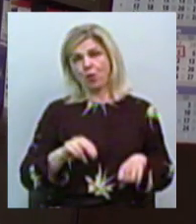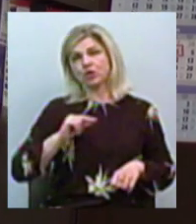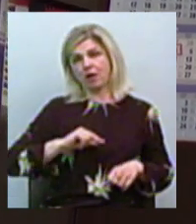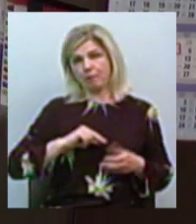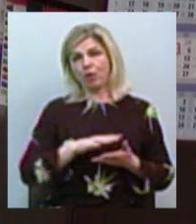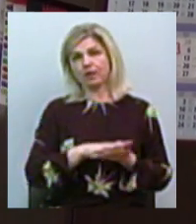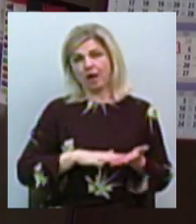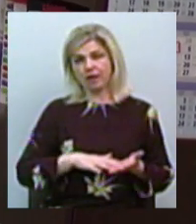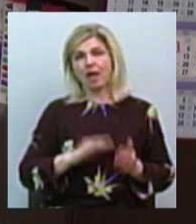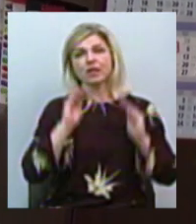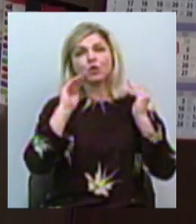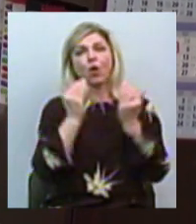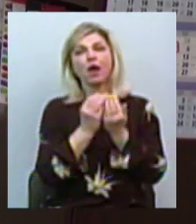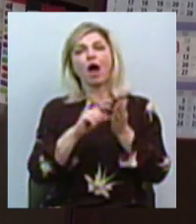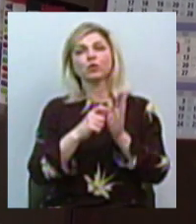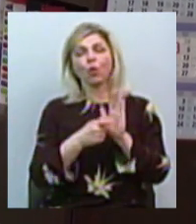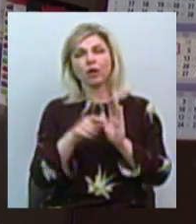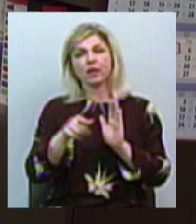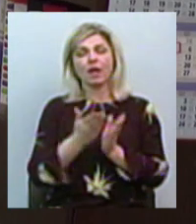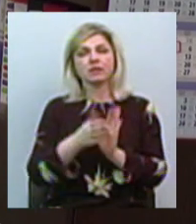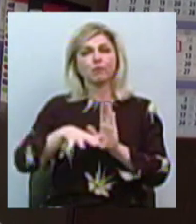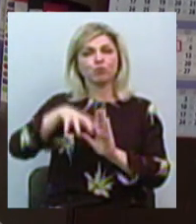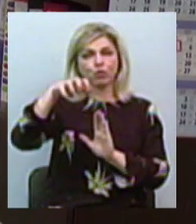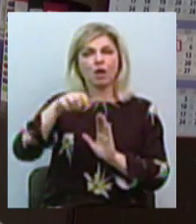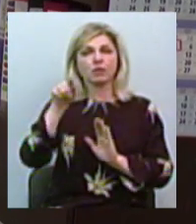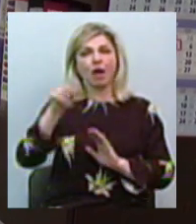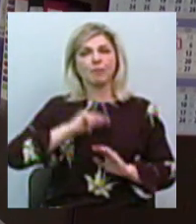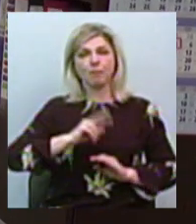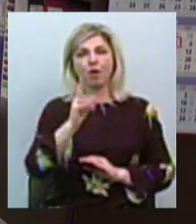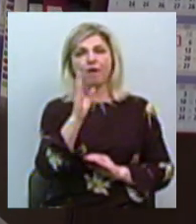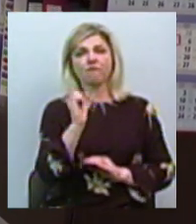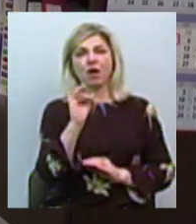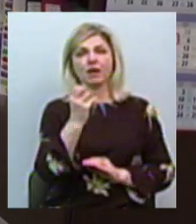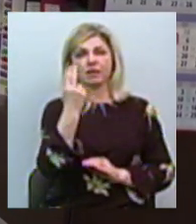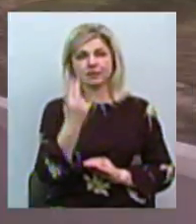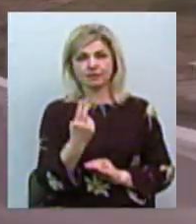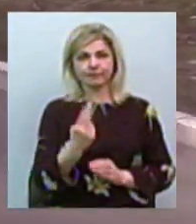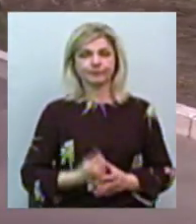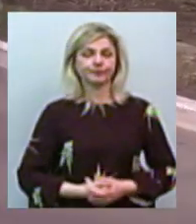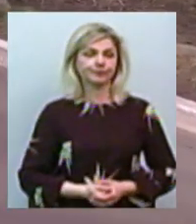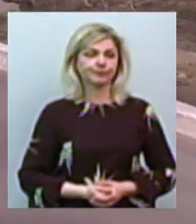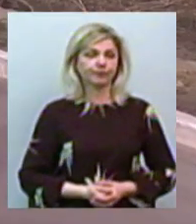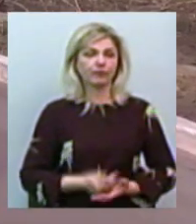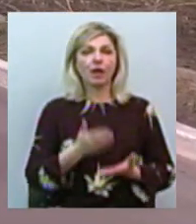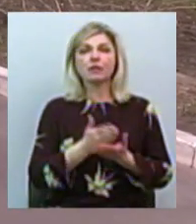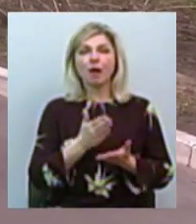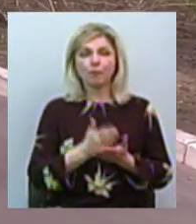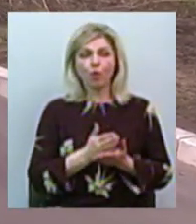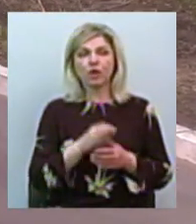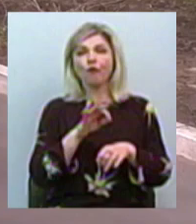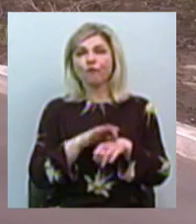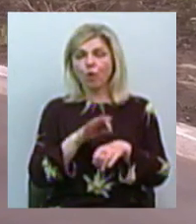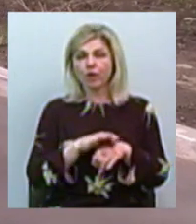далі. Ізолятор у нас обладнаний витяжкою, плюс там працює кварц. Переміщення знезаражується. Перебуватиме потенційно хворий